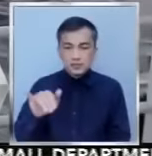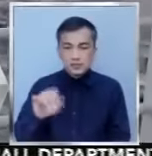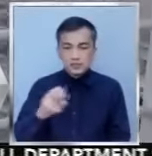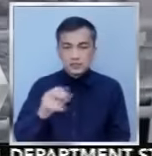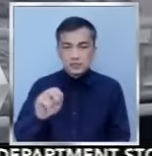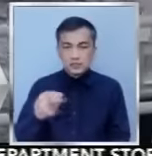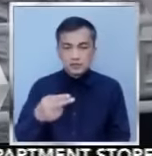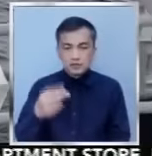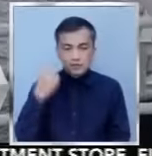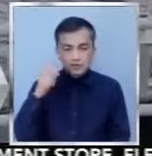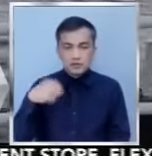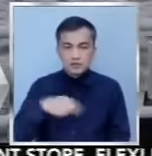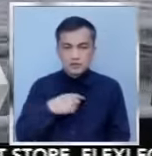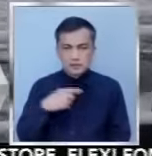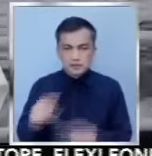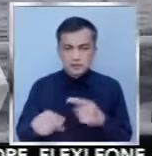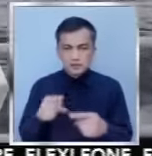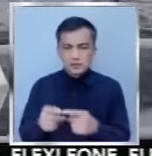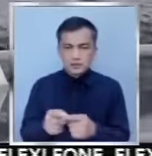kababayang mangingisda